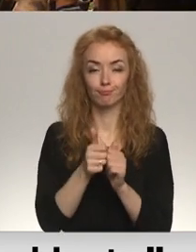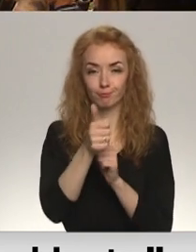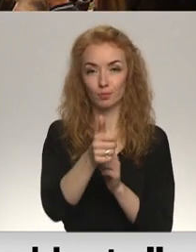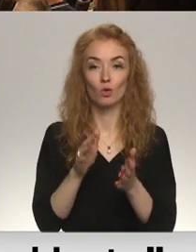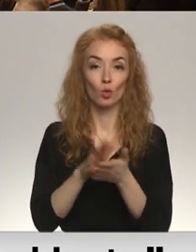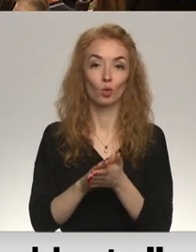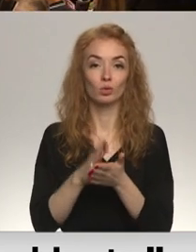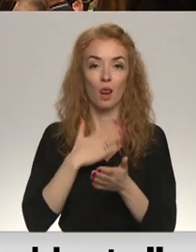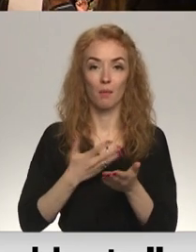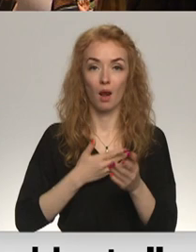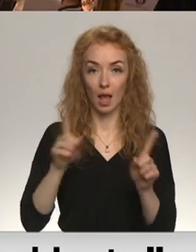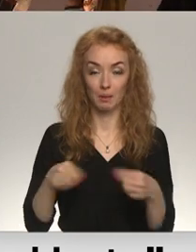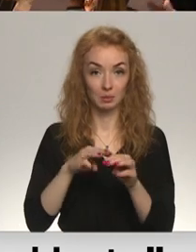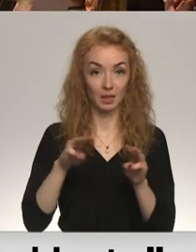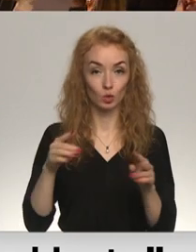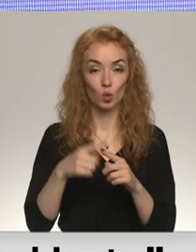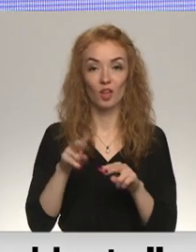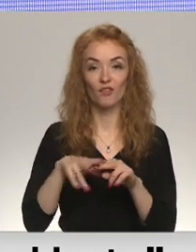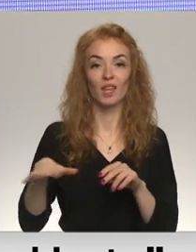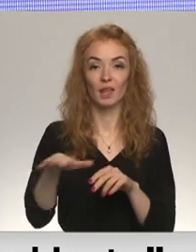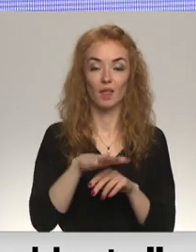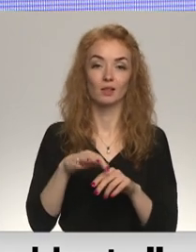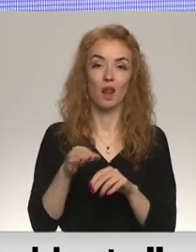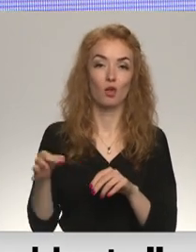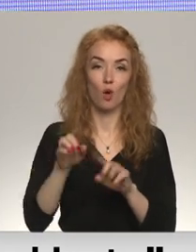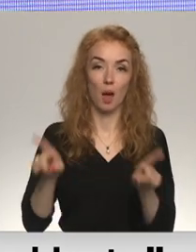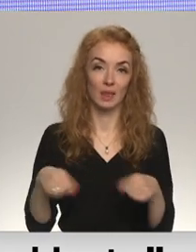uz labklājības ministres un vides un reģionālās